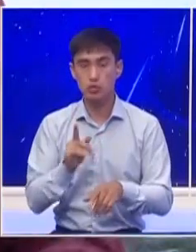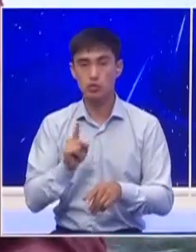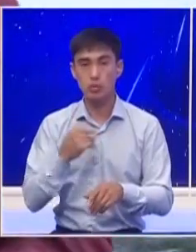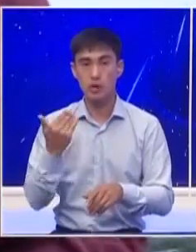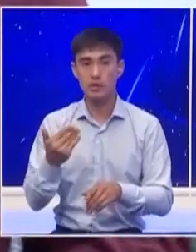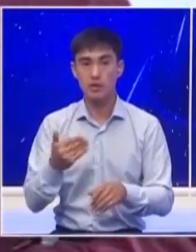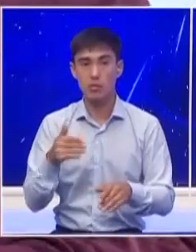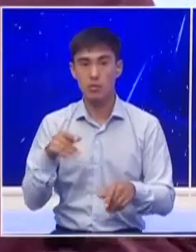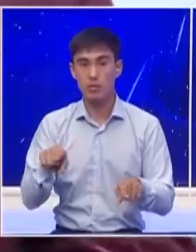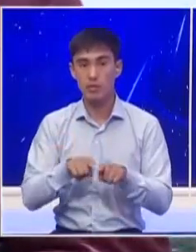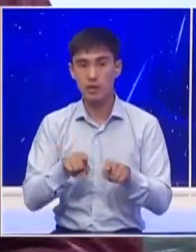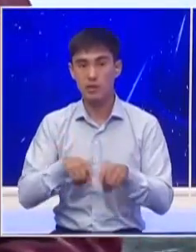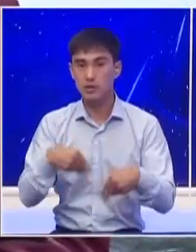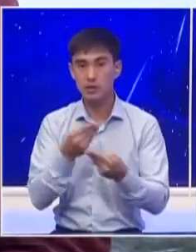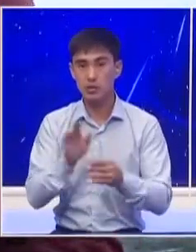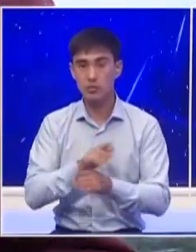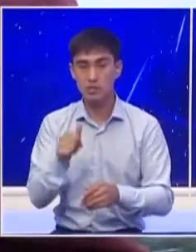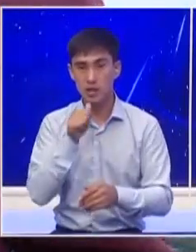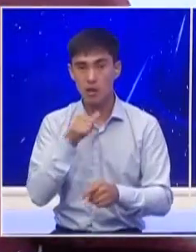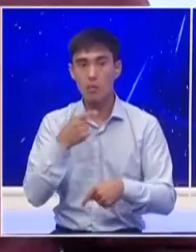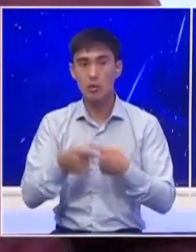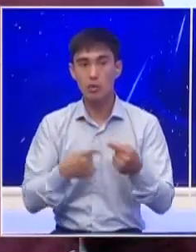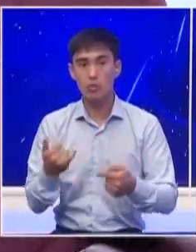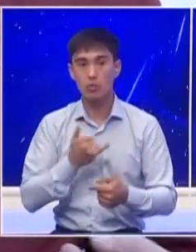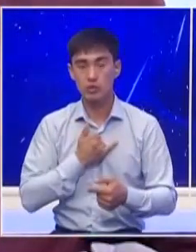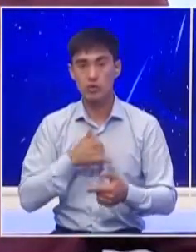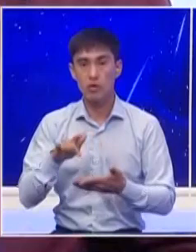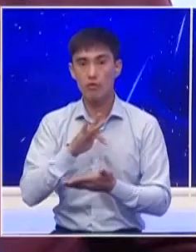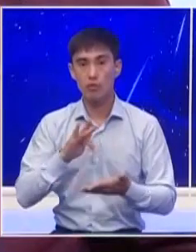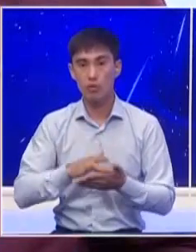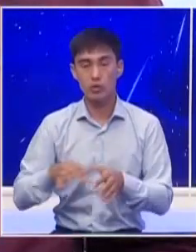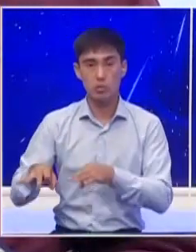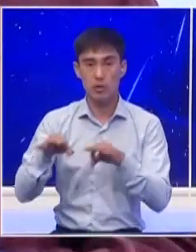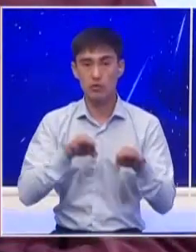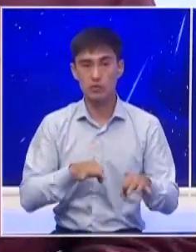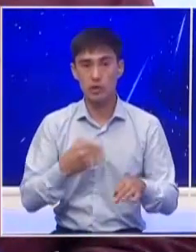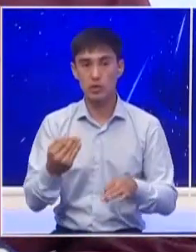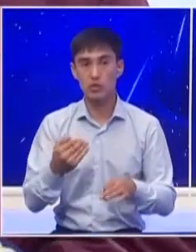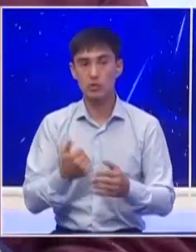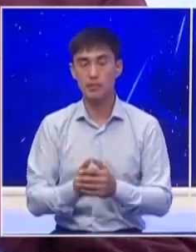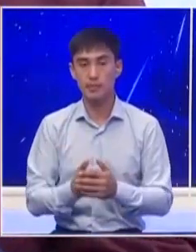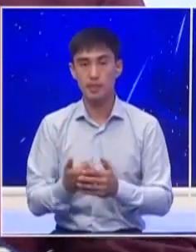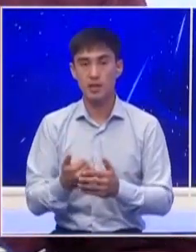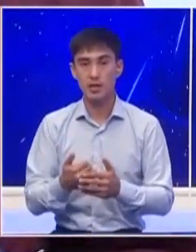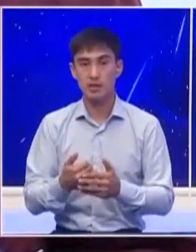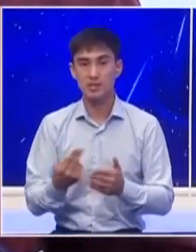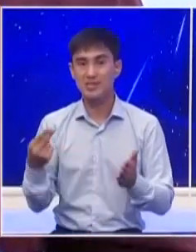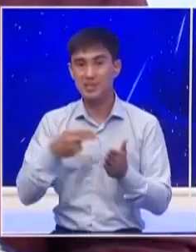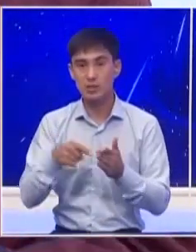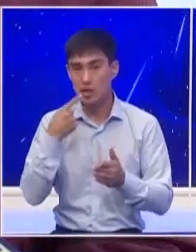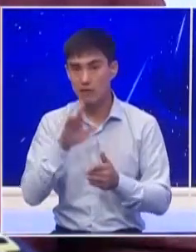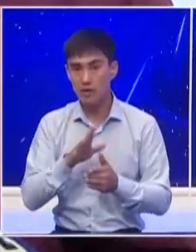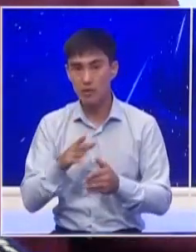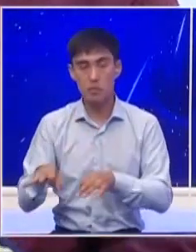они больше, мы им не даем сахар. Потом у нас еще с города привозят. Они уже, мы им уже цену не можем диктовать.